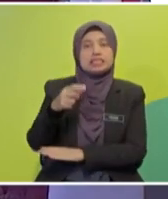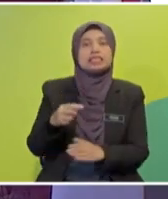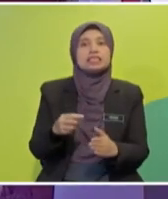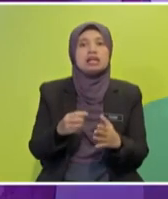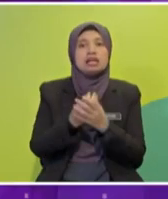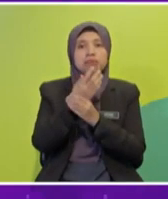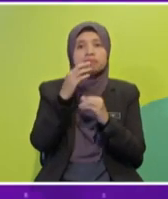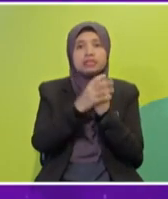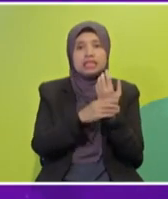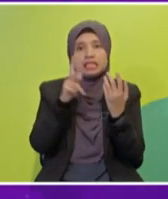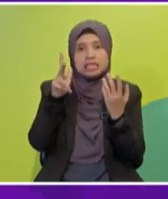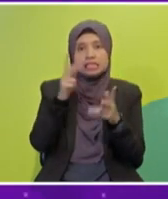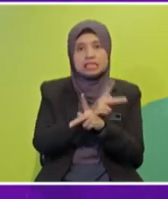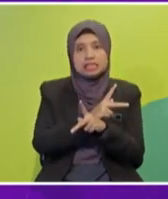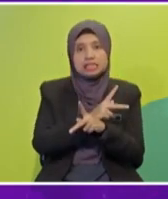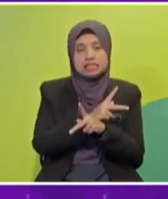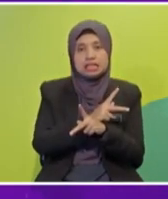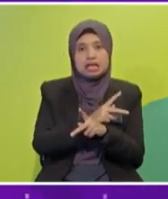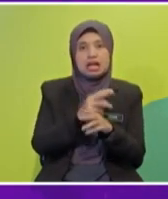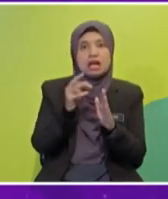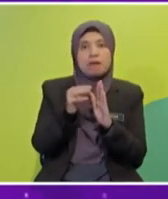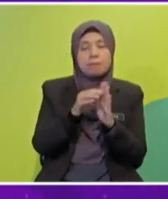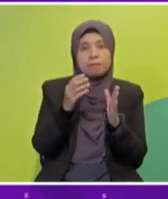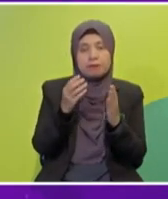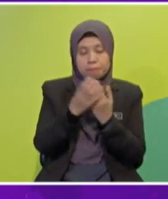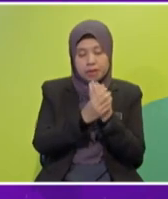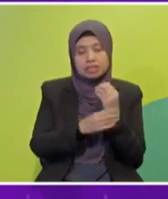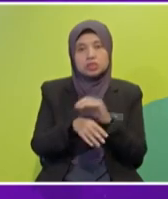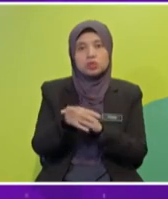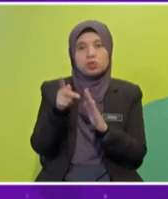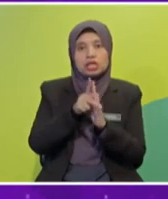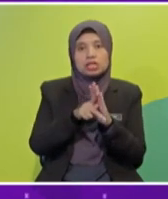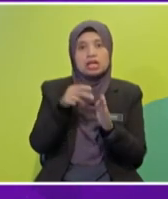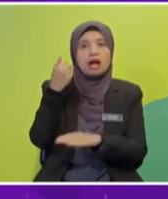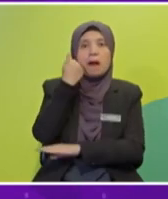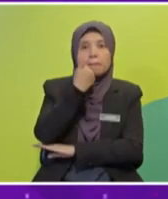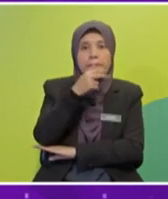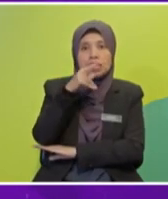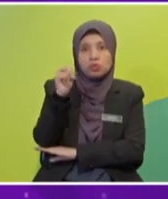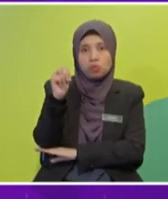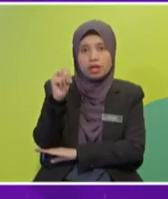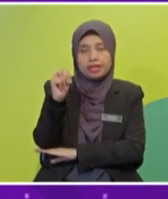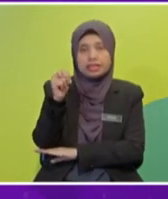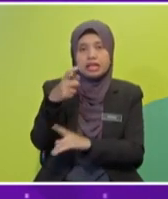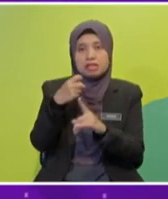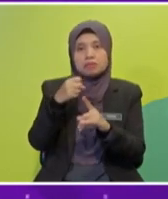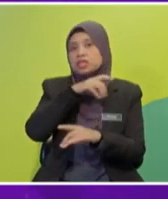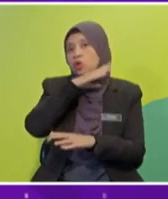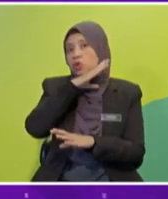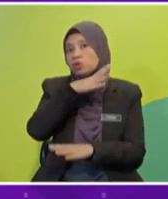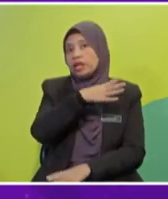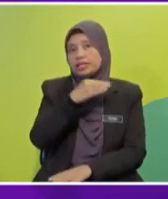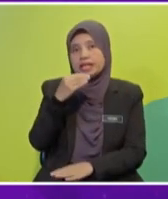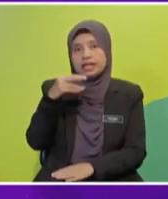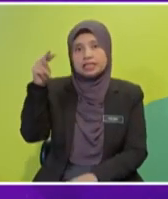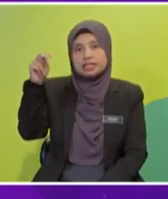dan seterusnya membasuh kemaluan daripada kekotoran dan najis. Kemaluan tahu